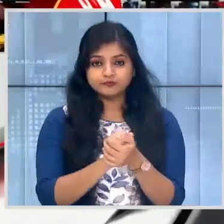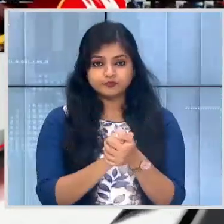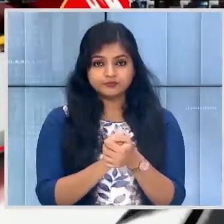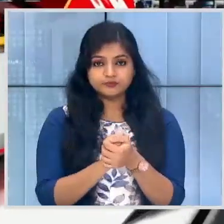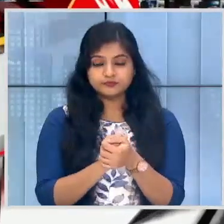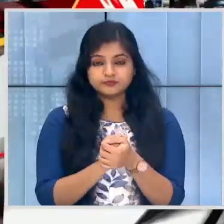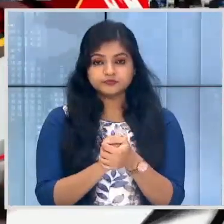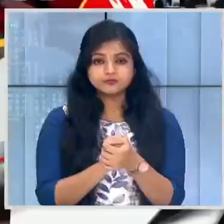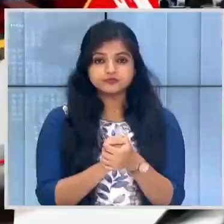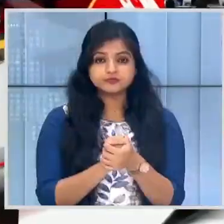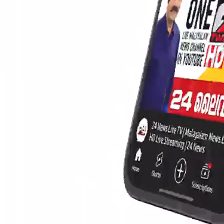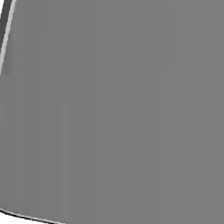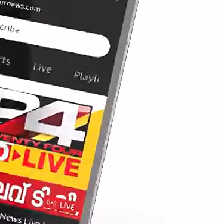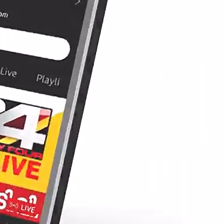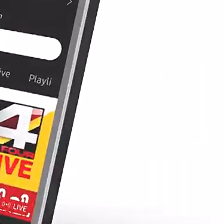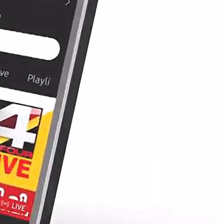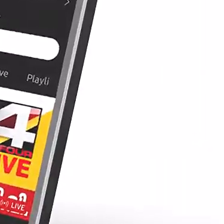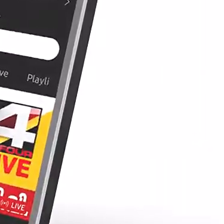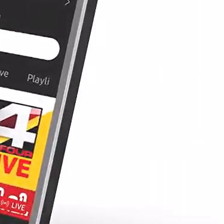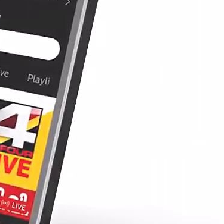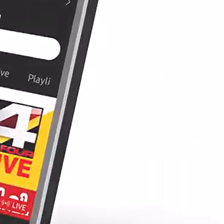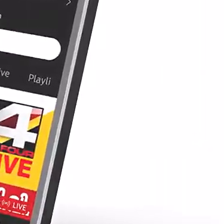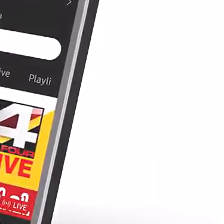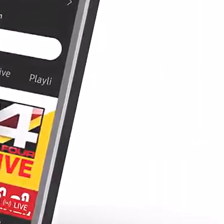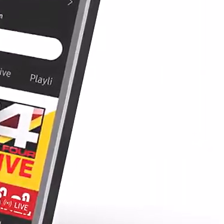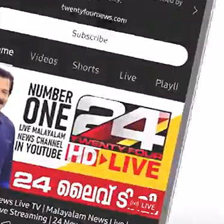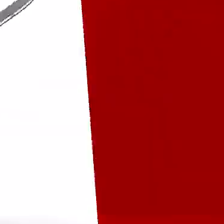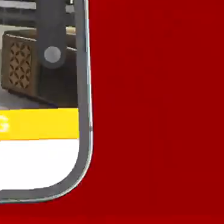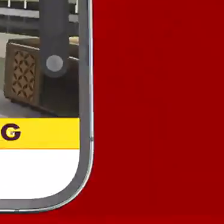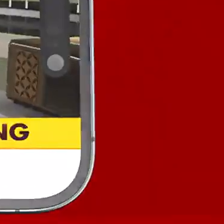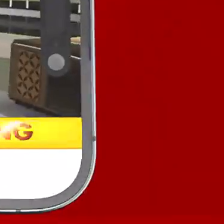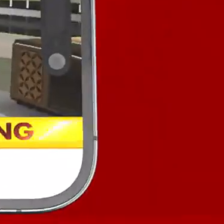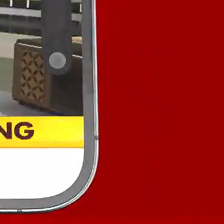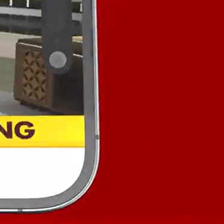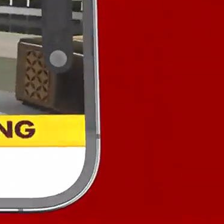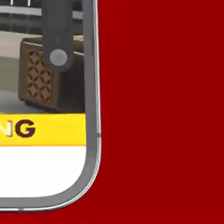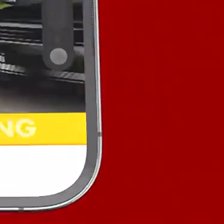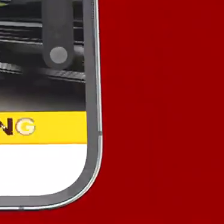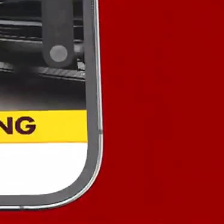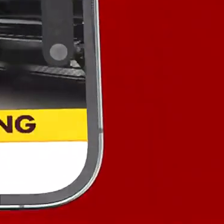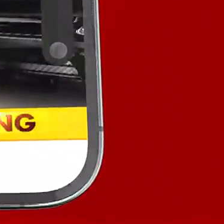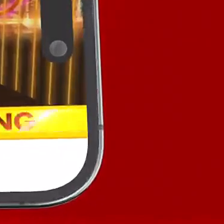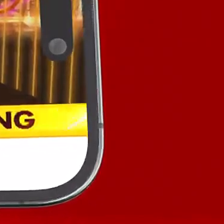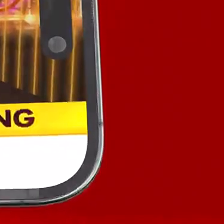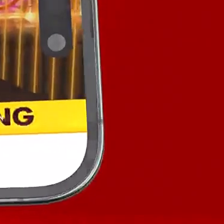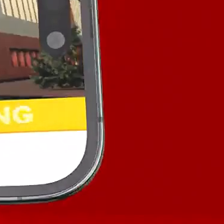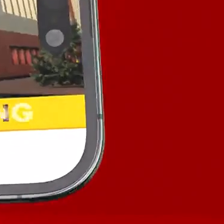നടക്കുന്നുണ്ടെന്നാണ് മനീഷ് മൂർത്തി റിപ്പോർട്ട് ചെയ്തത്. ലോകത്തെവിടെയായാലും ഏത് സമയത്തും 24 വാർത്തകളും ഓഗ്മെന്റഡ് റിയാലിറ്റി